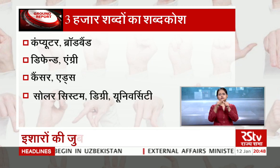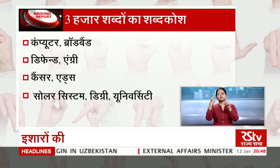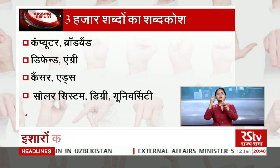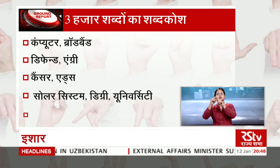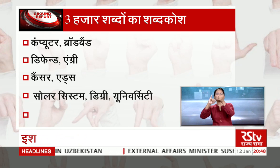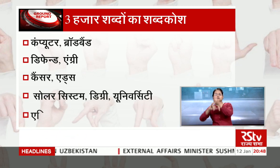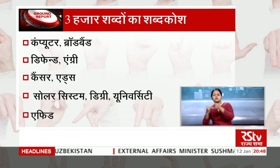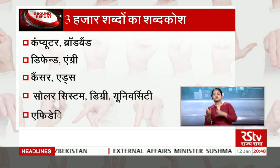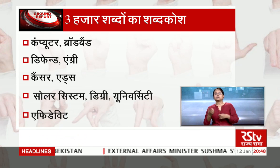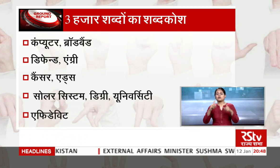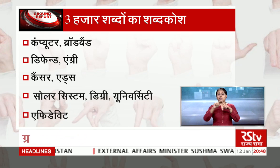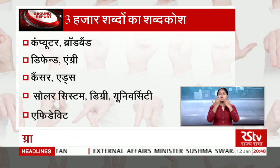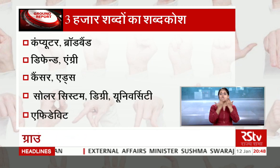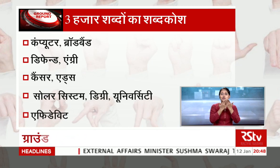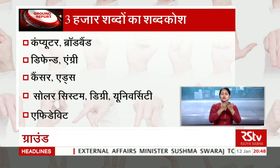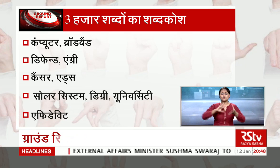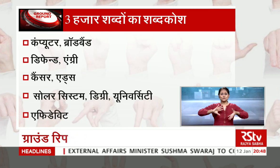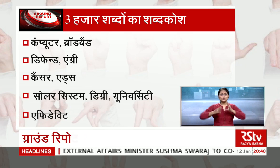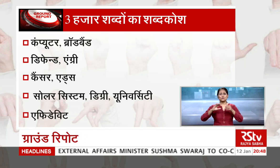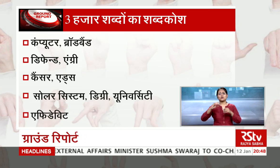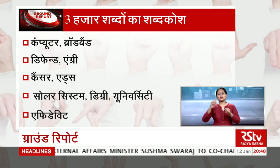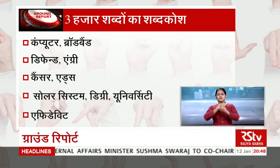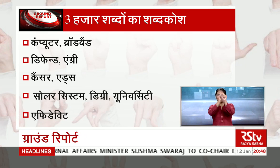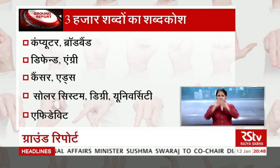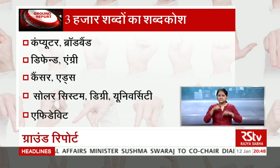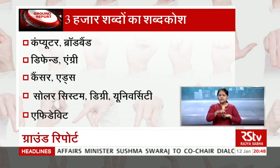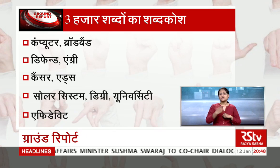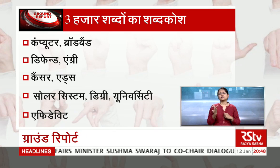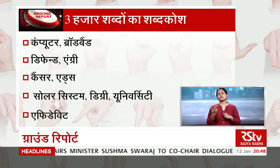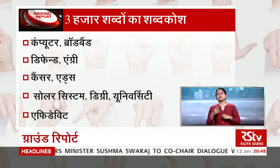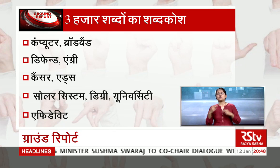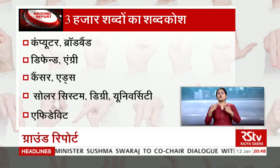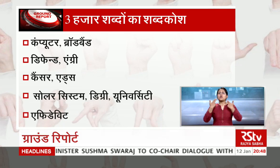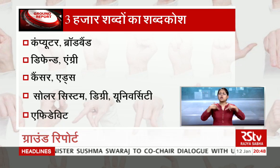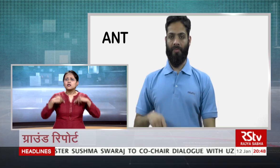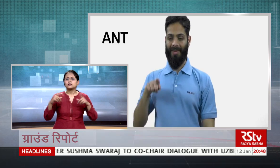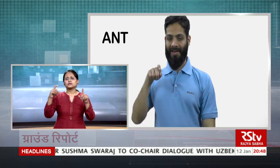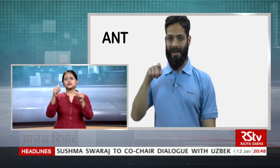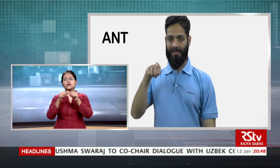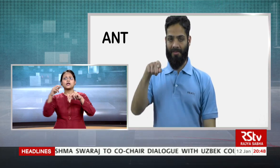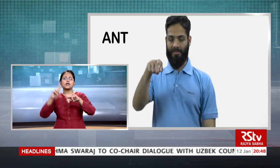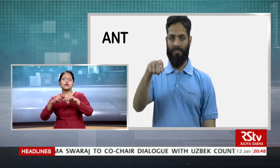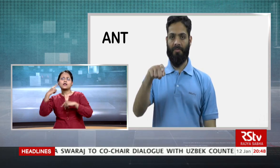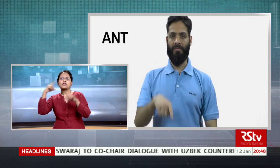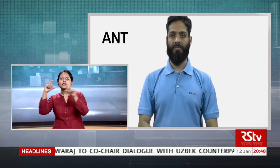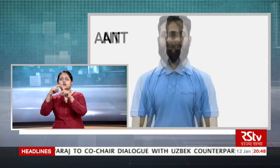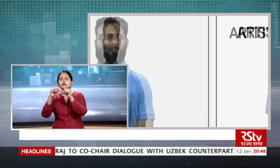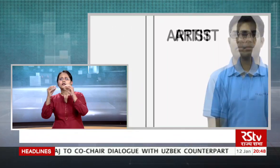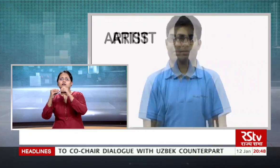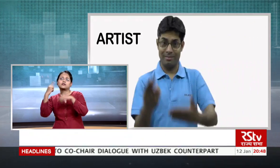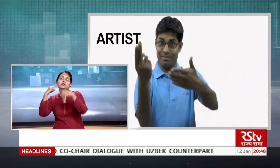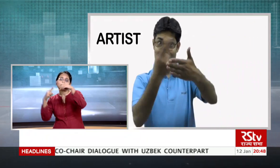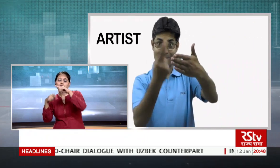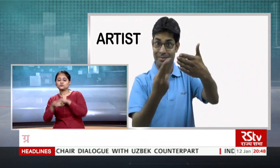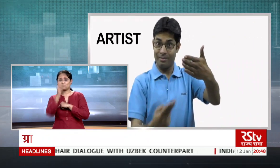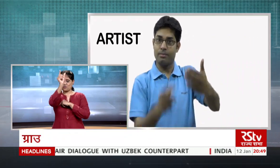शब्द जैसे सोलर सिस्टम, डिग्री और यूनिवर्सिटी, और लीगल शब्द जैसे एफिडेविट। ऐसे शब्द जो